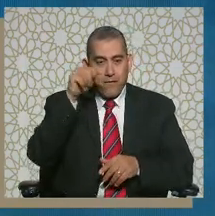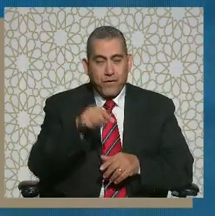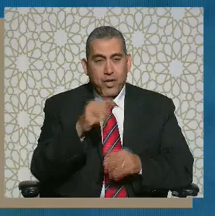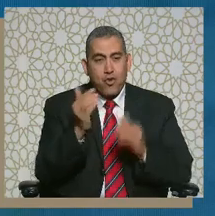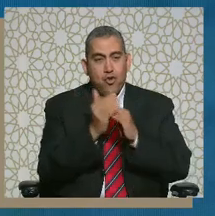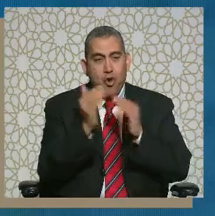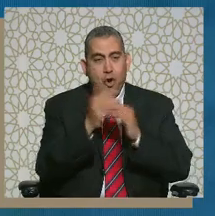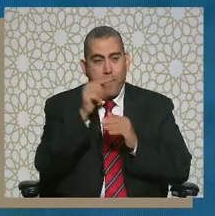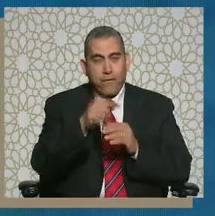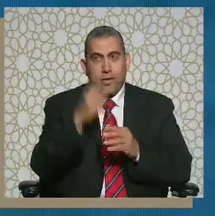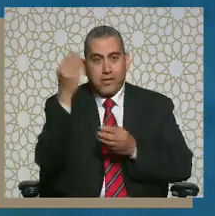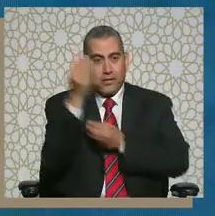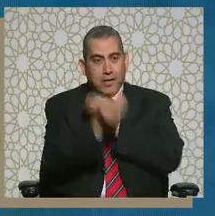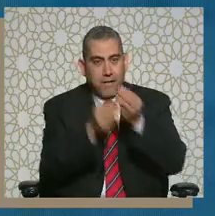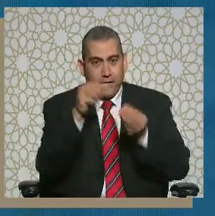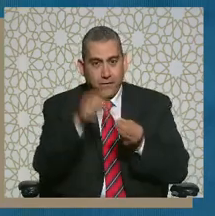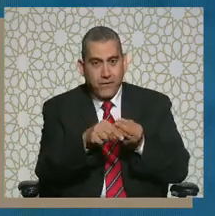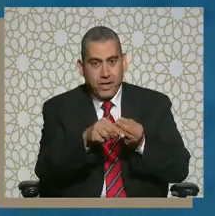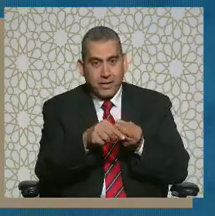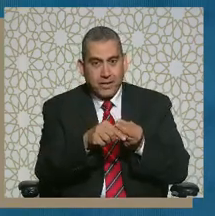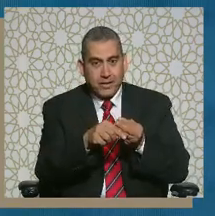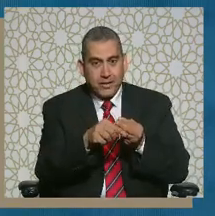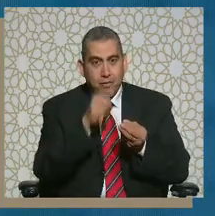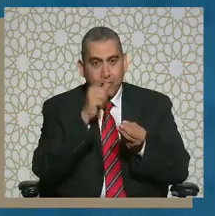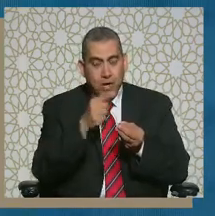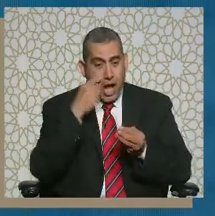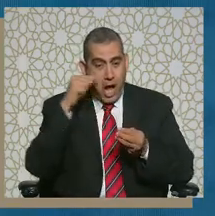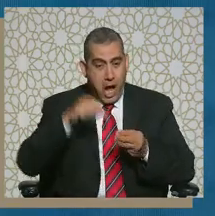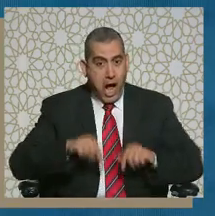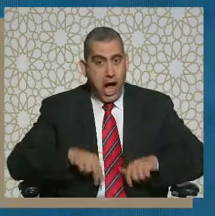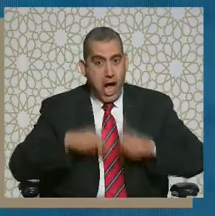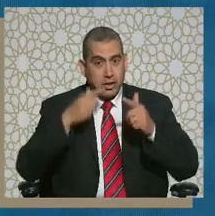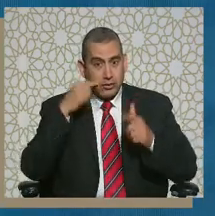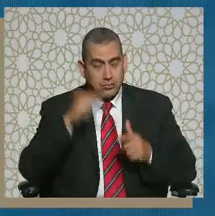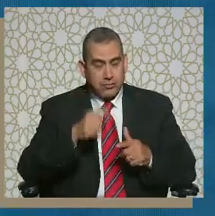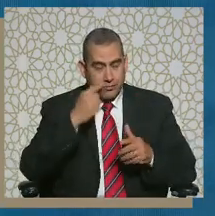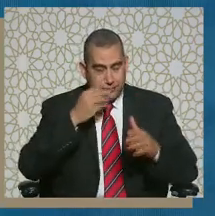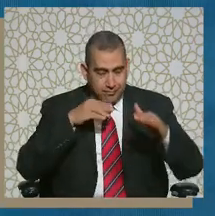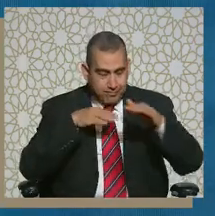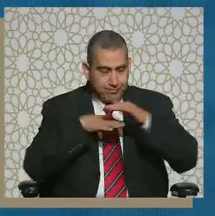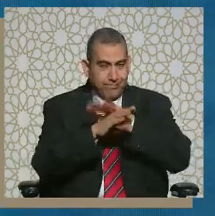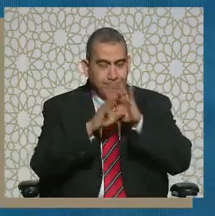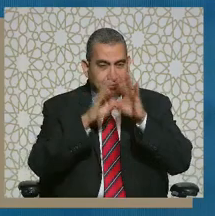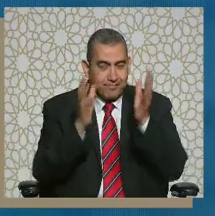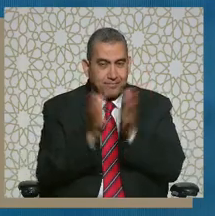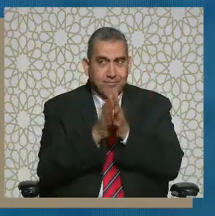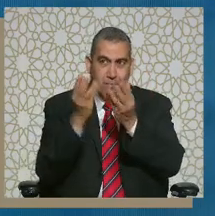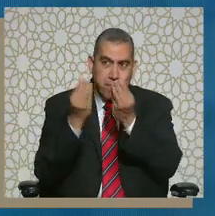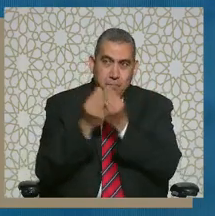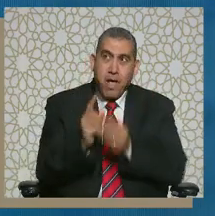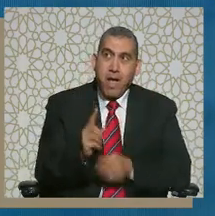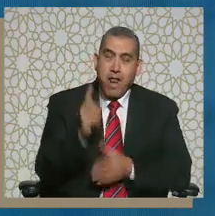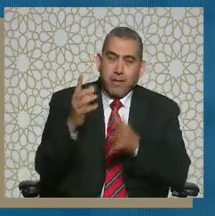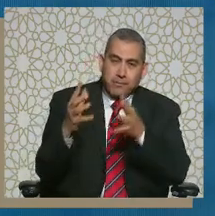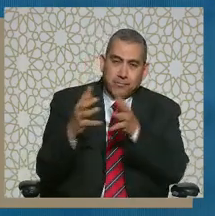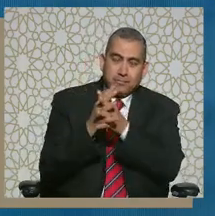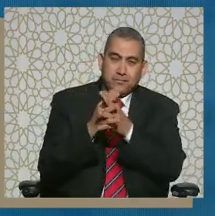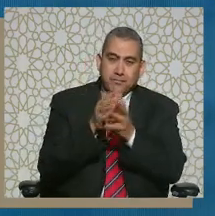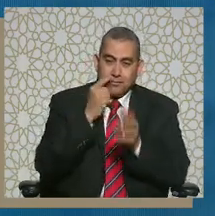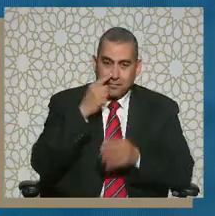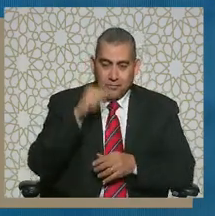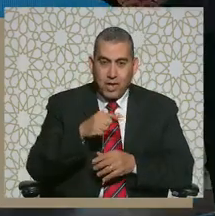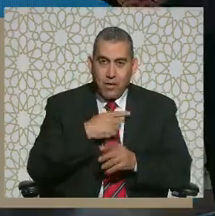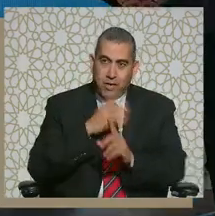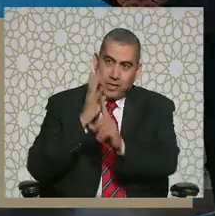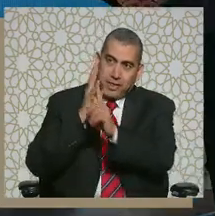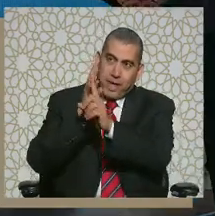دهركم لنفحات وهتعيش غارق في المعيه الربانيه وهتعيش ده لما تكون متوكل